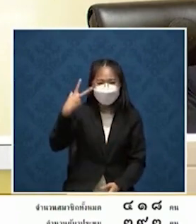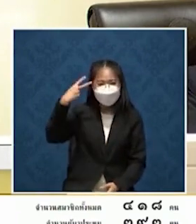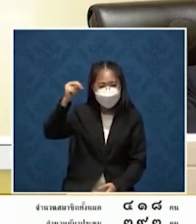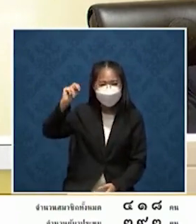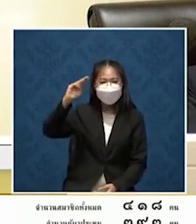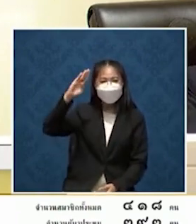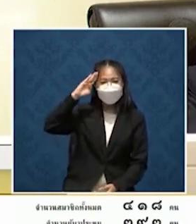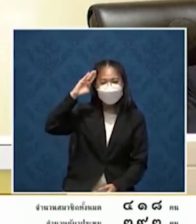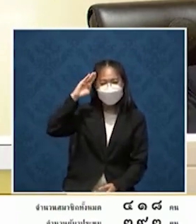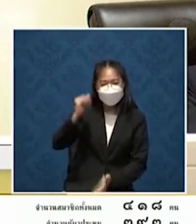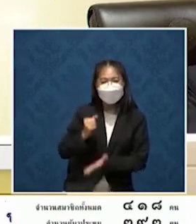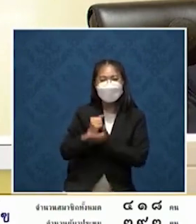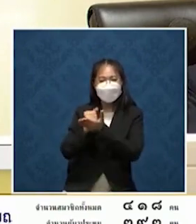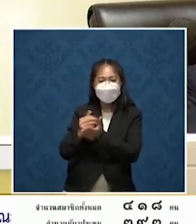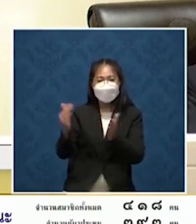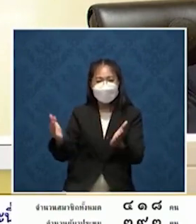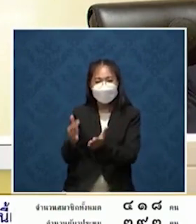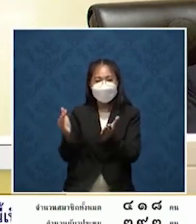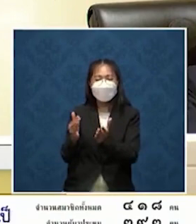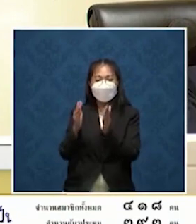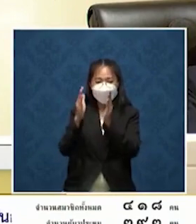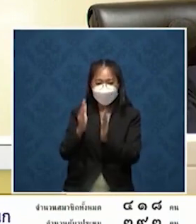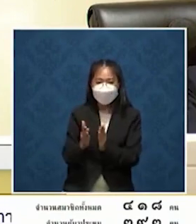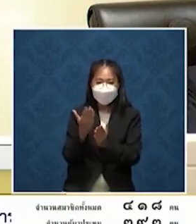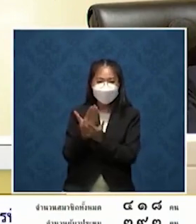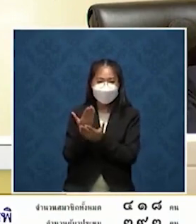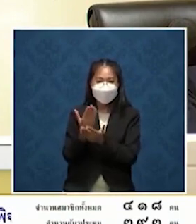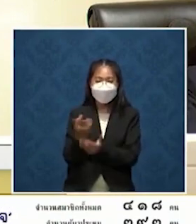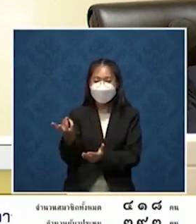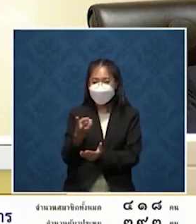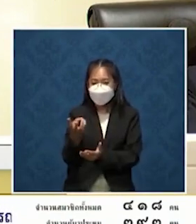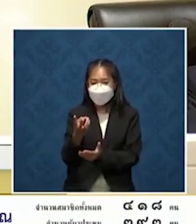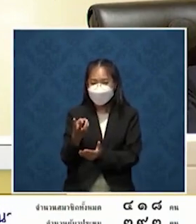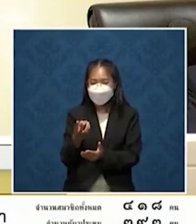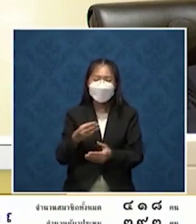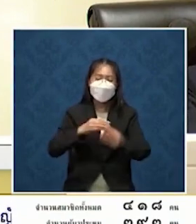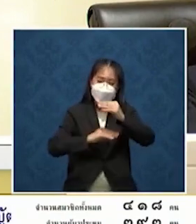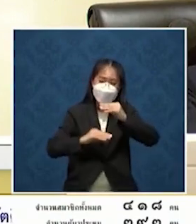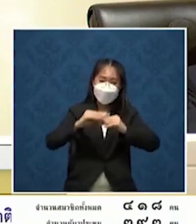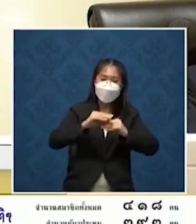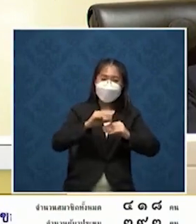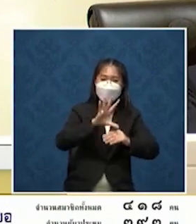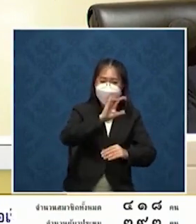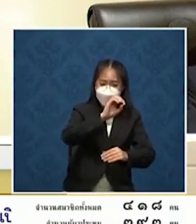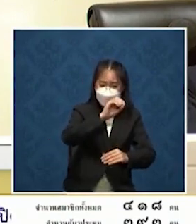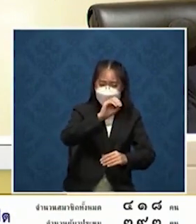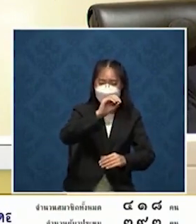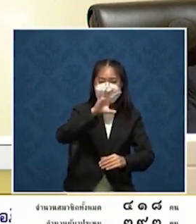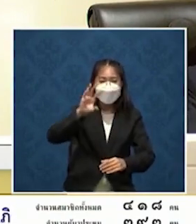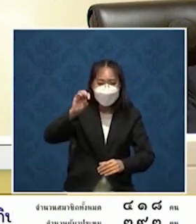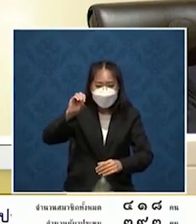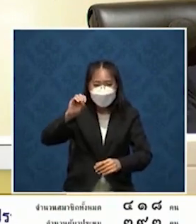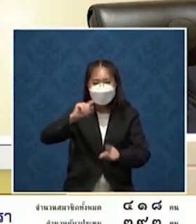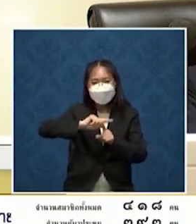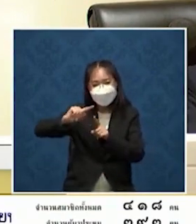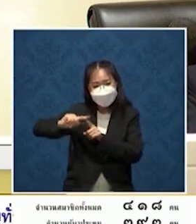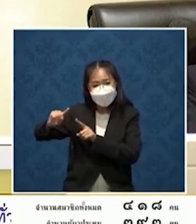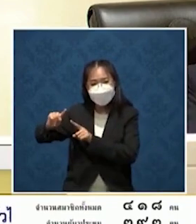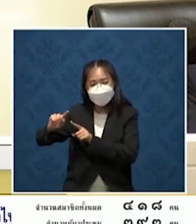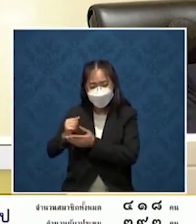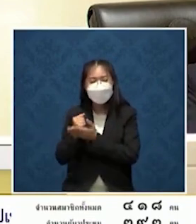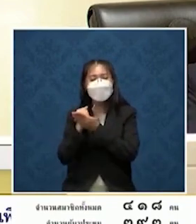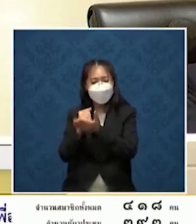วยเหลือผู้มีรายได้น้อยบัตรสวัสดิการแห่งรัฐหรือโครงการคนละครึ่งต่างๆเนี่ยท่านไปดูสิฮะเพราะฉะนั้นผมเชื่อว่า